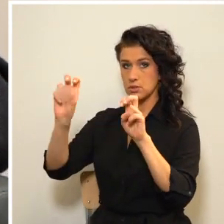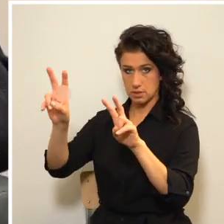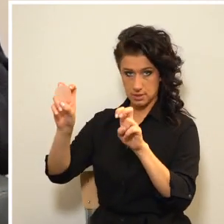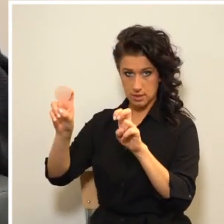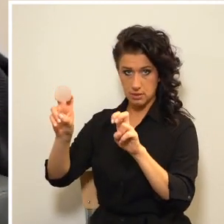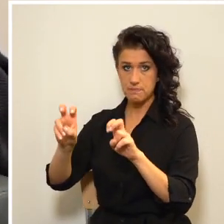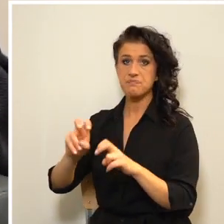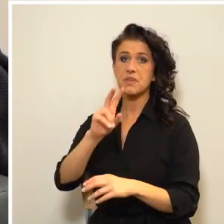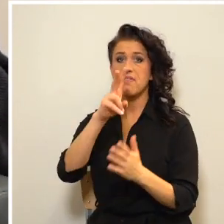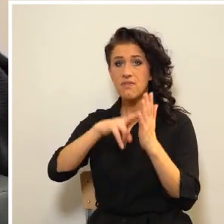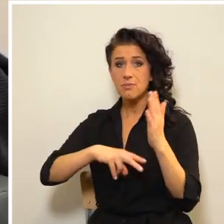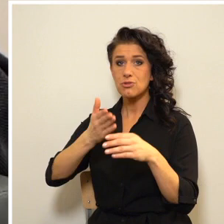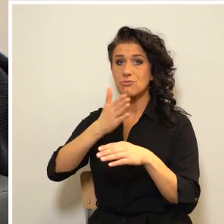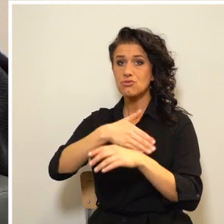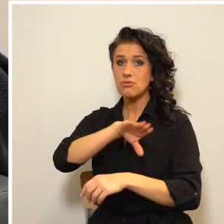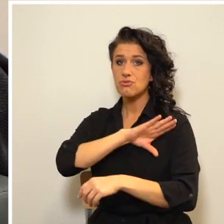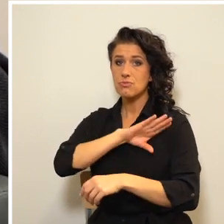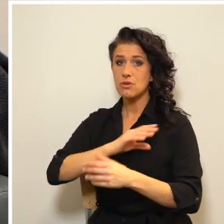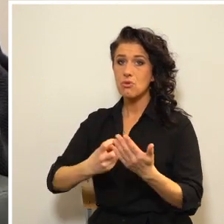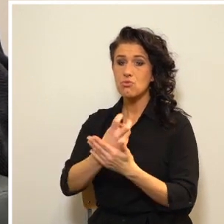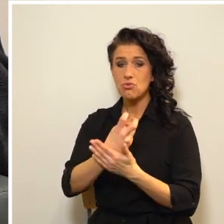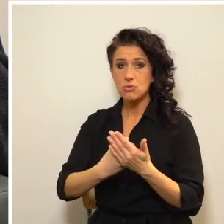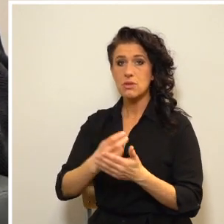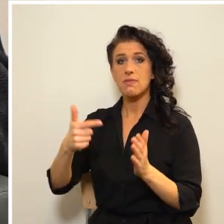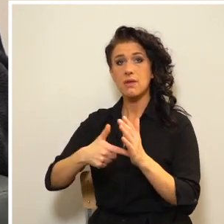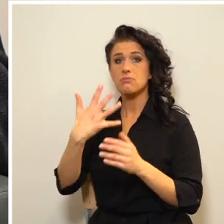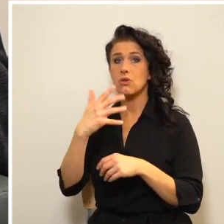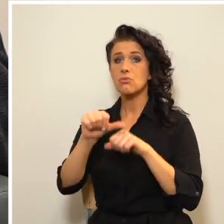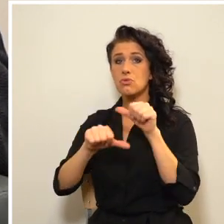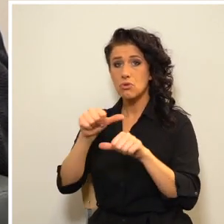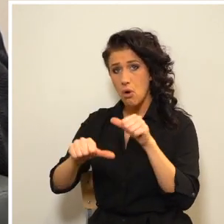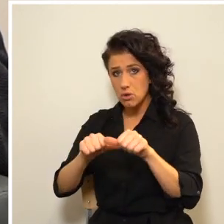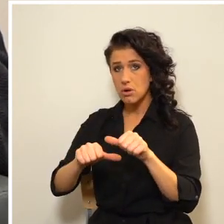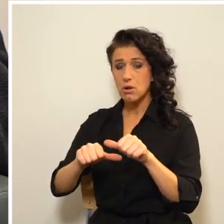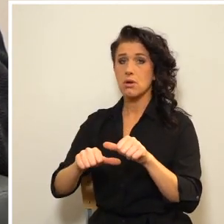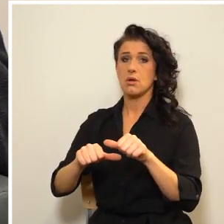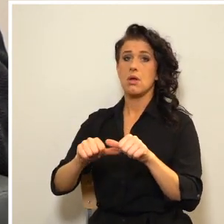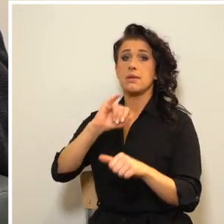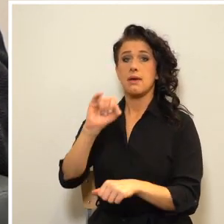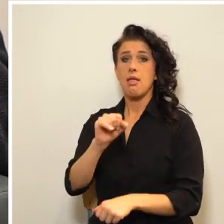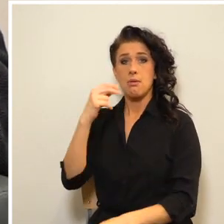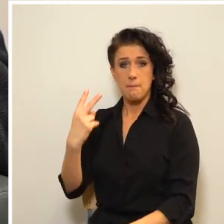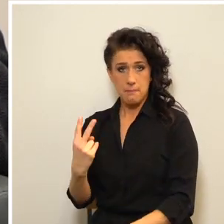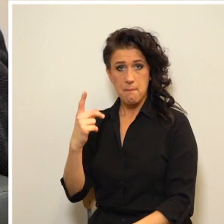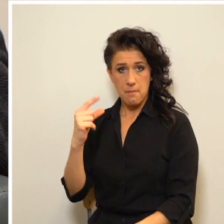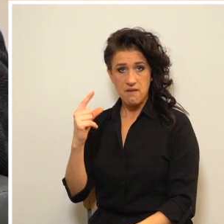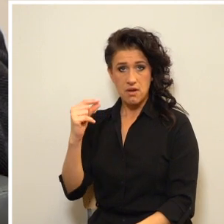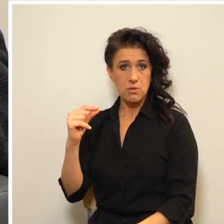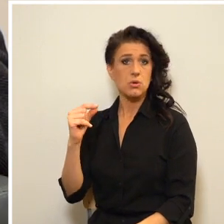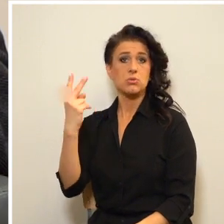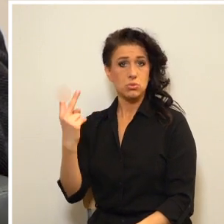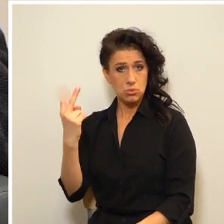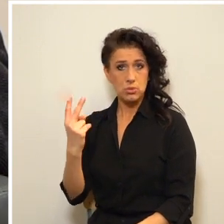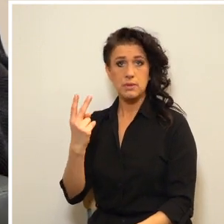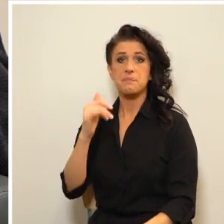miesiące przed śmiercią w lutym 2005 roku miał taki list do papieskiej Akademii Nauk